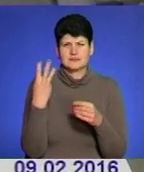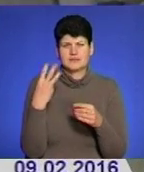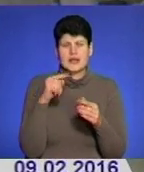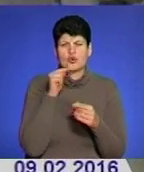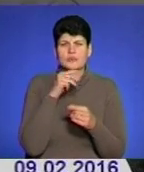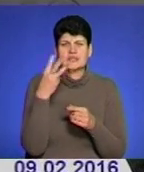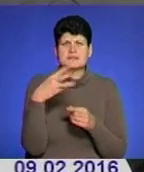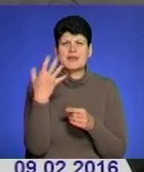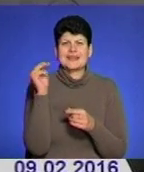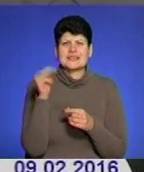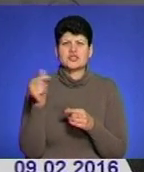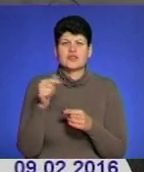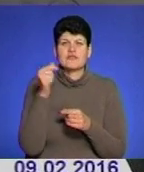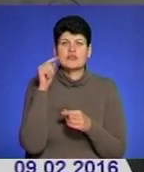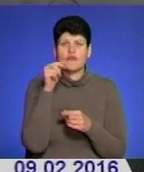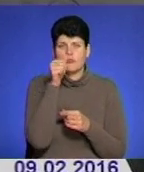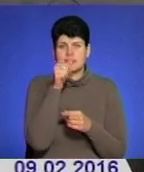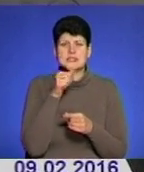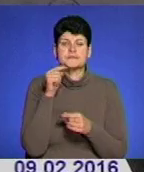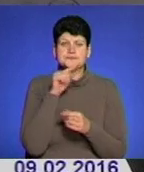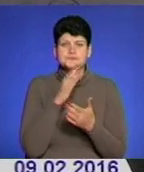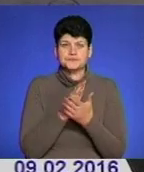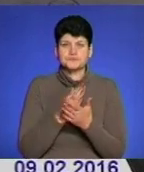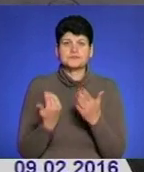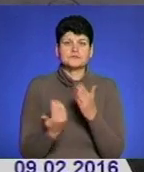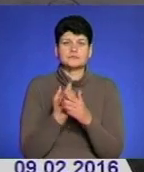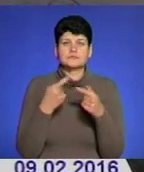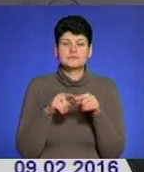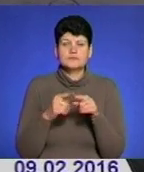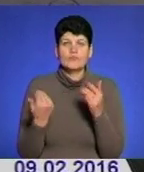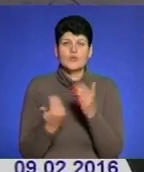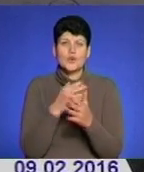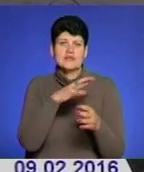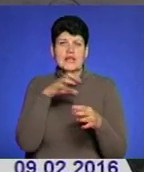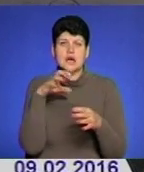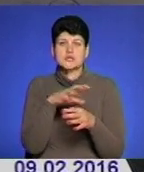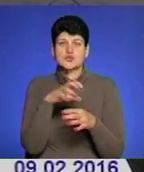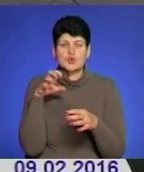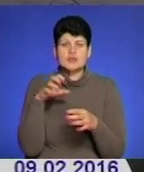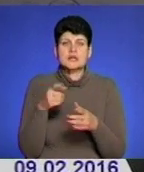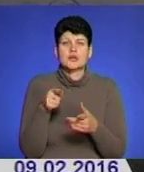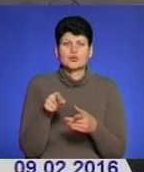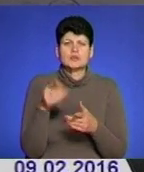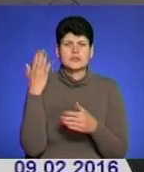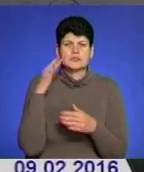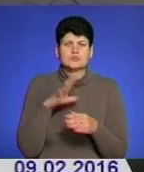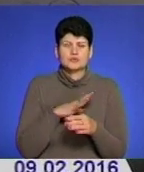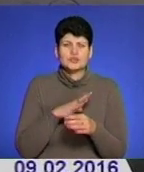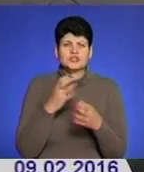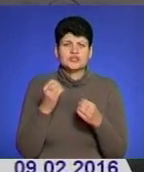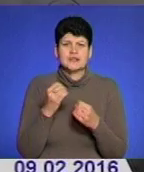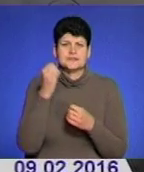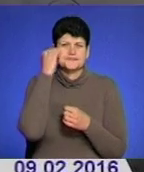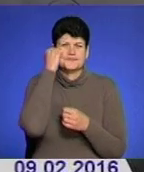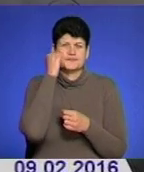гривень на місяць. Тут ми поставили по нових технологіях нові насоси. Стояли колись такі ще